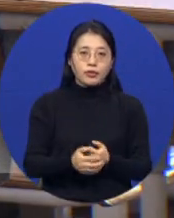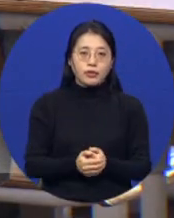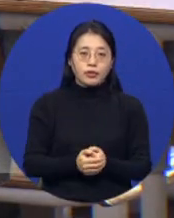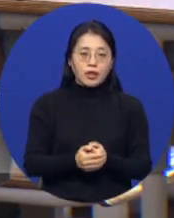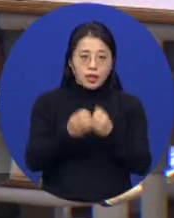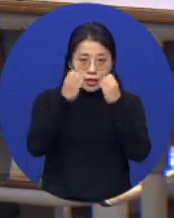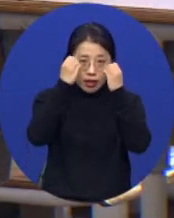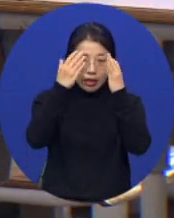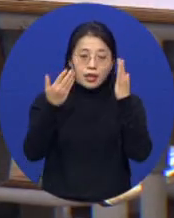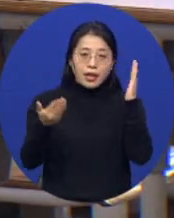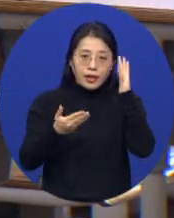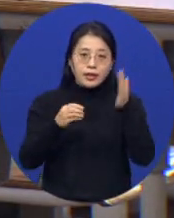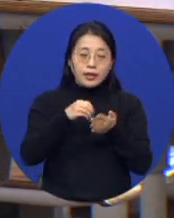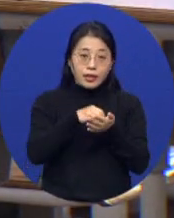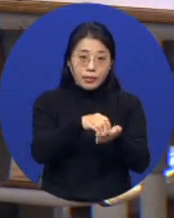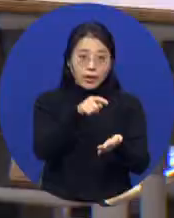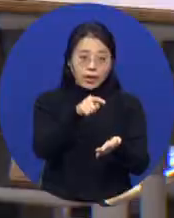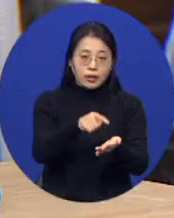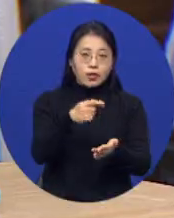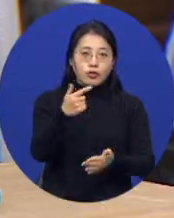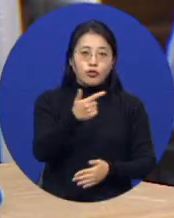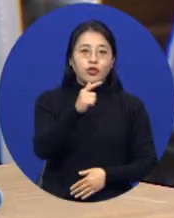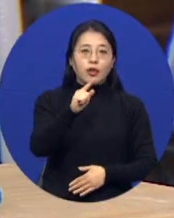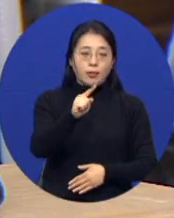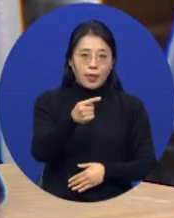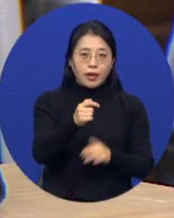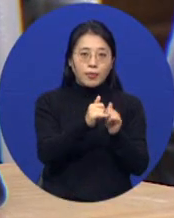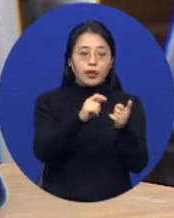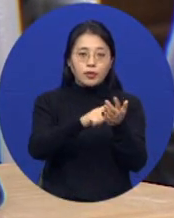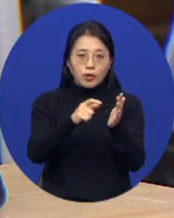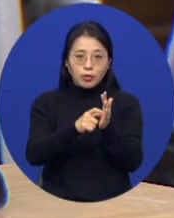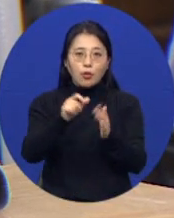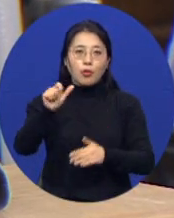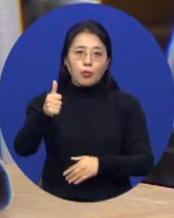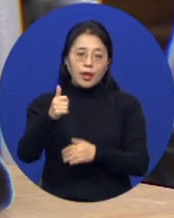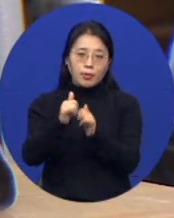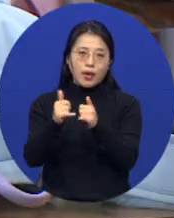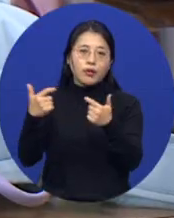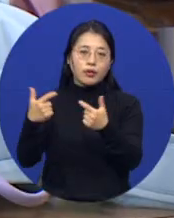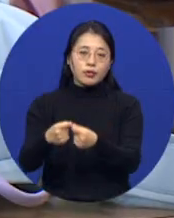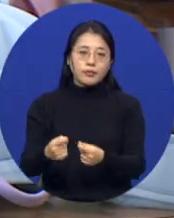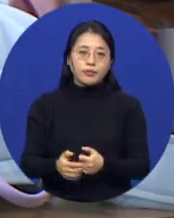신입생은 6,149명으로 545명 줄었습니다.